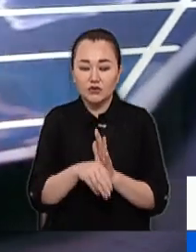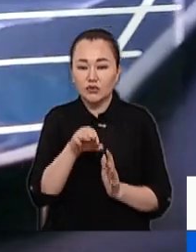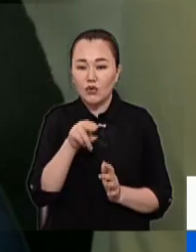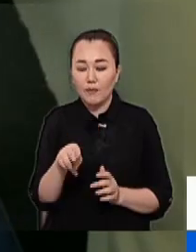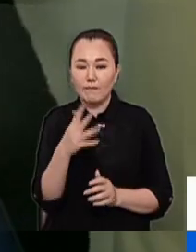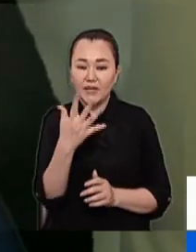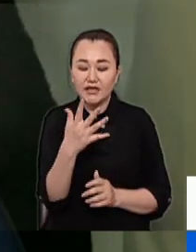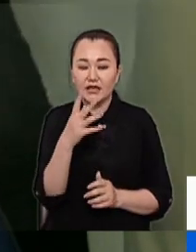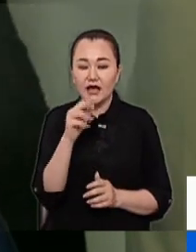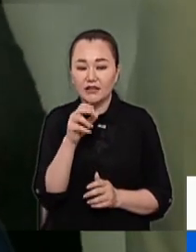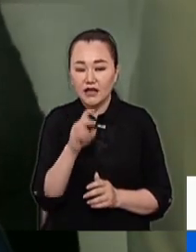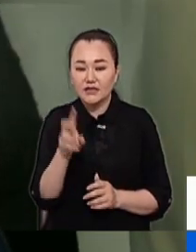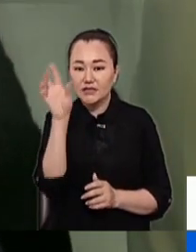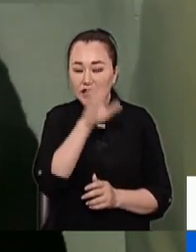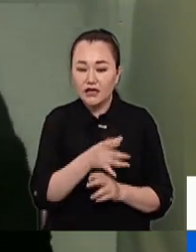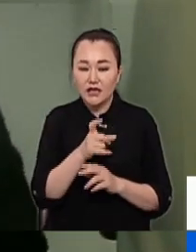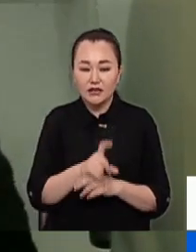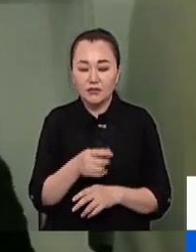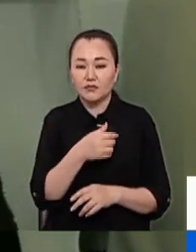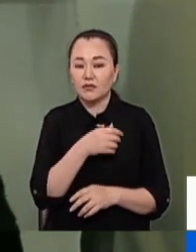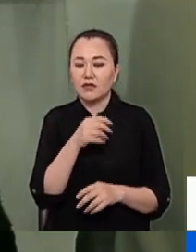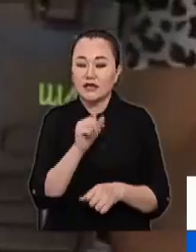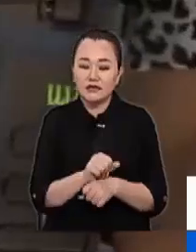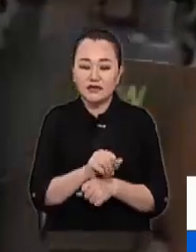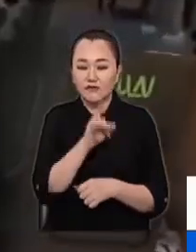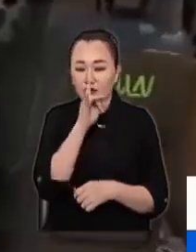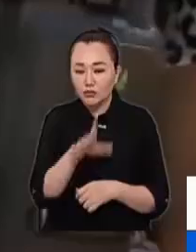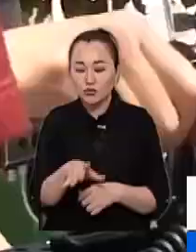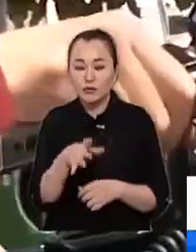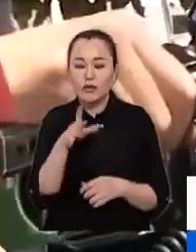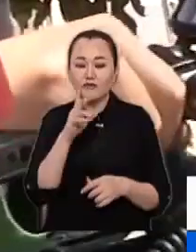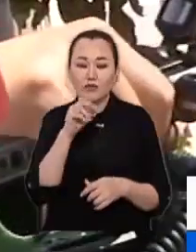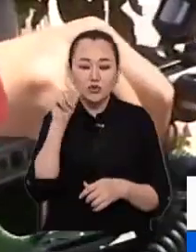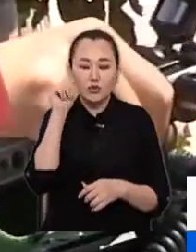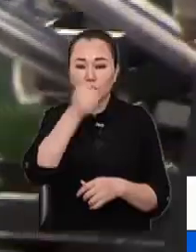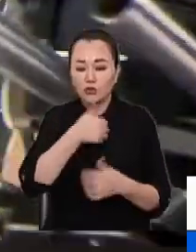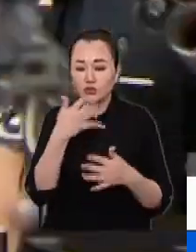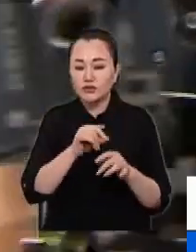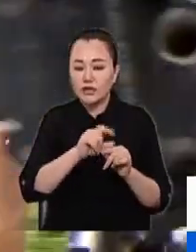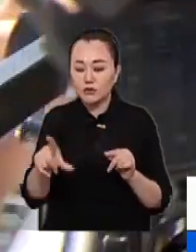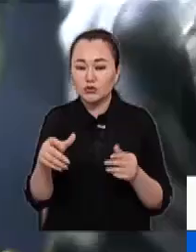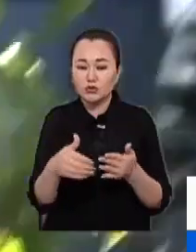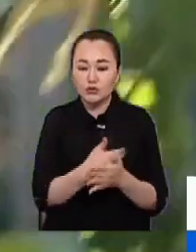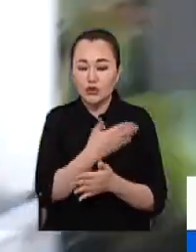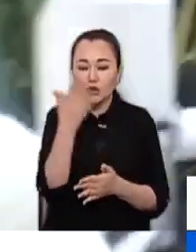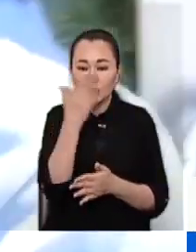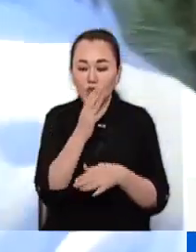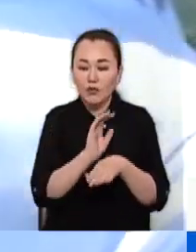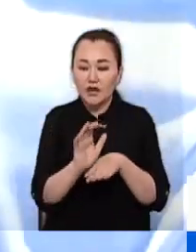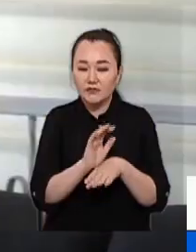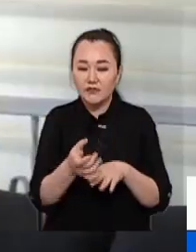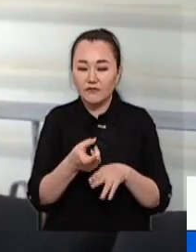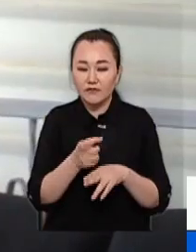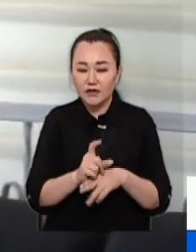топ-5 каналов страны и на этом не намерен останавливаться. В прошлом году уже запустили собственное кинопроизводство, а в